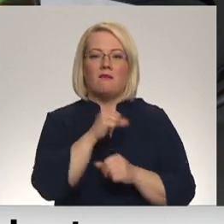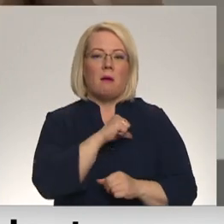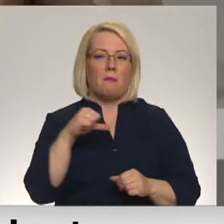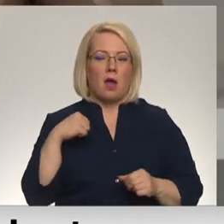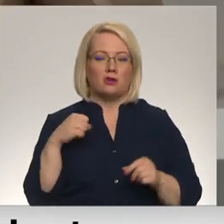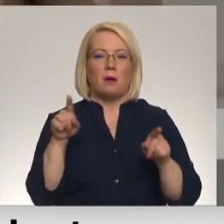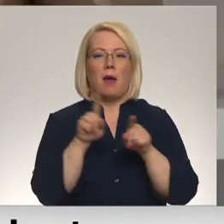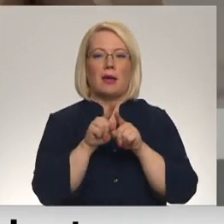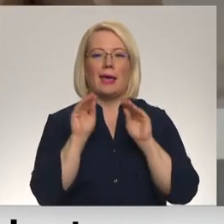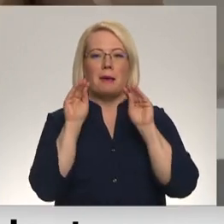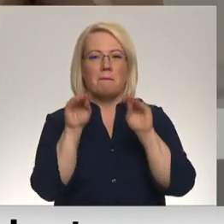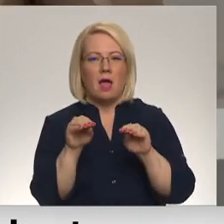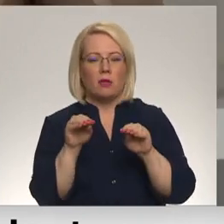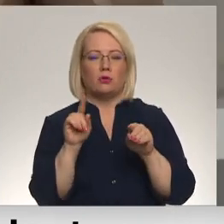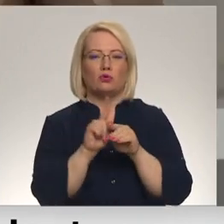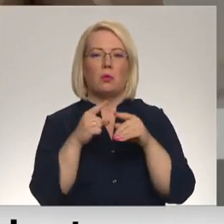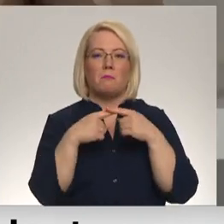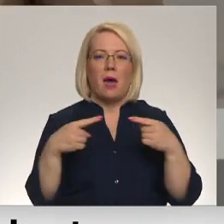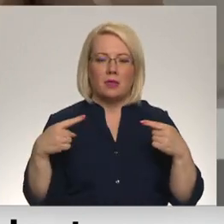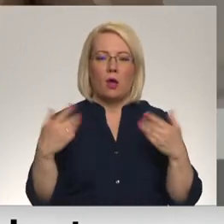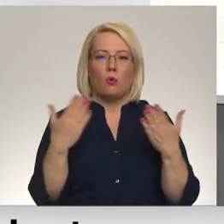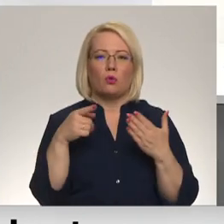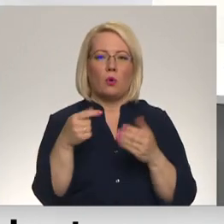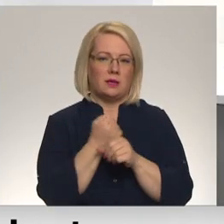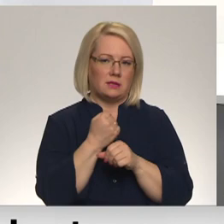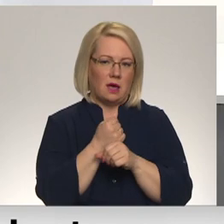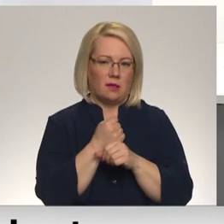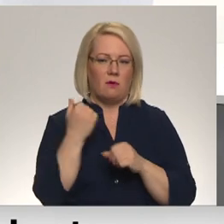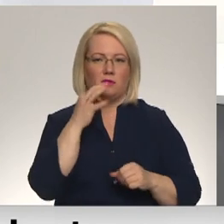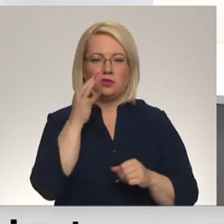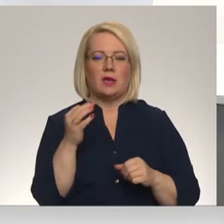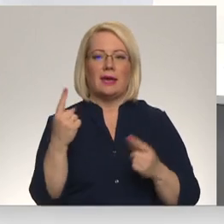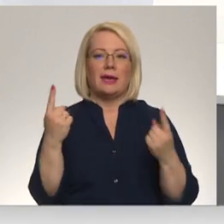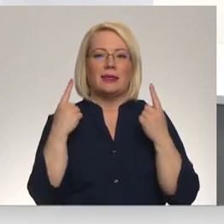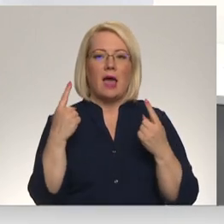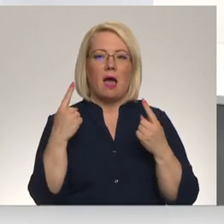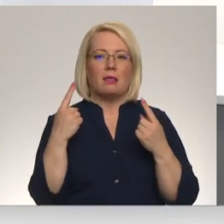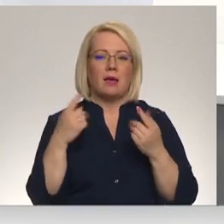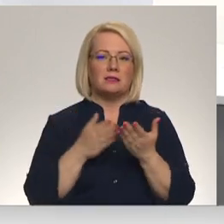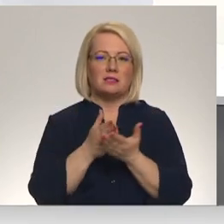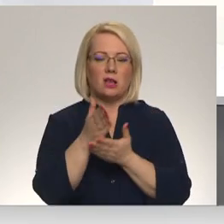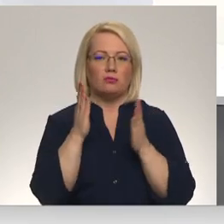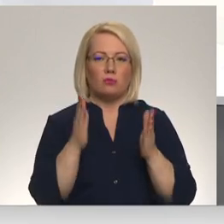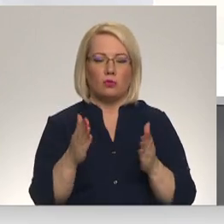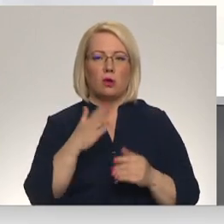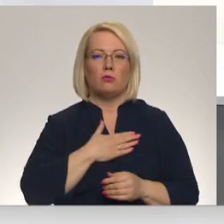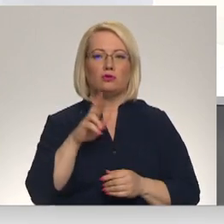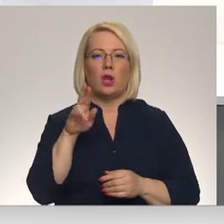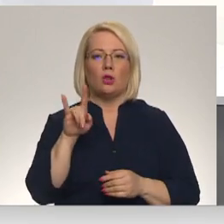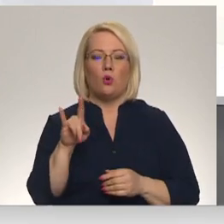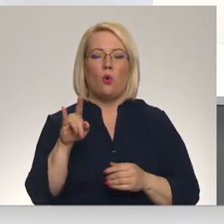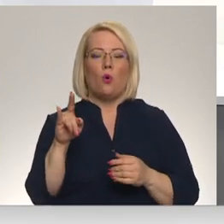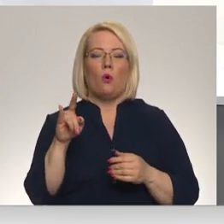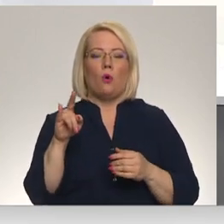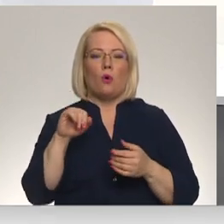arī implants un materiāls, no kuriem tos izgatavo. Ideālais viss ceļš būtu tāds, ka mūsu ETU kolēģi, organiskās